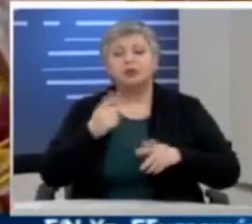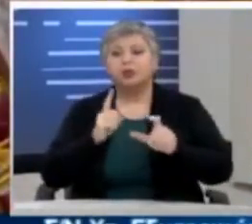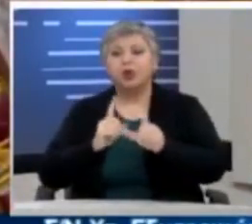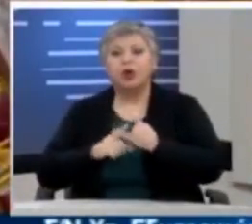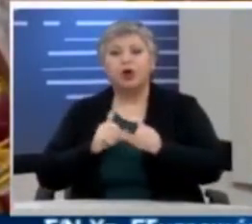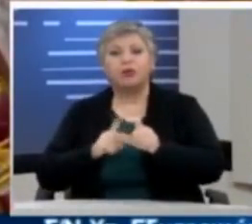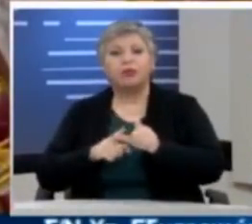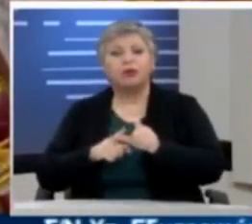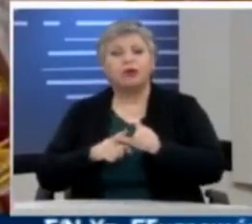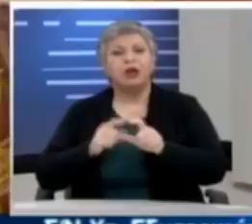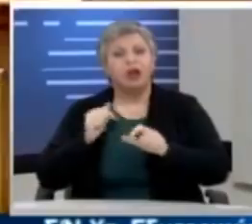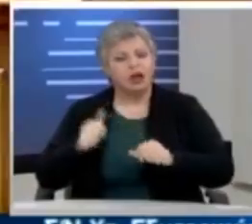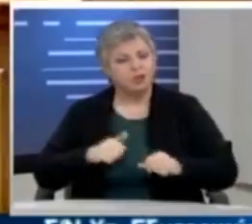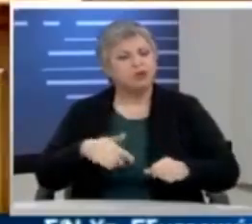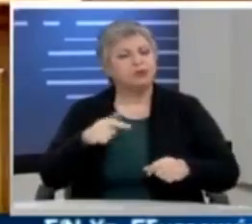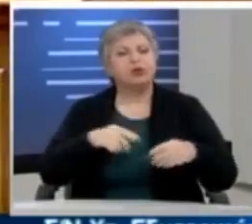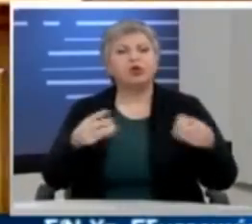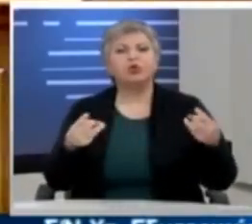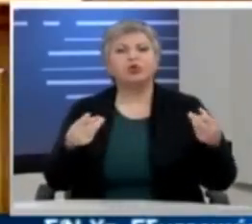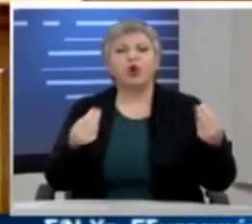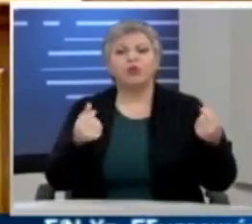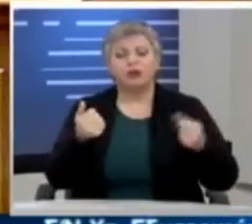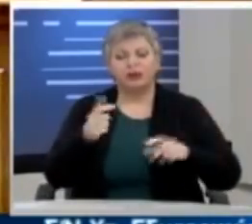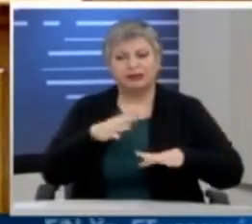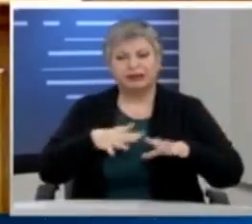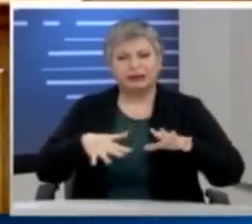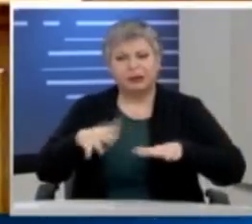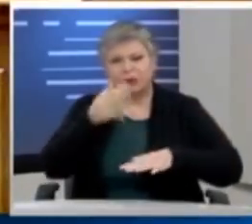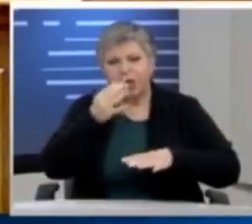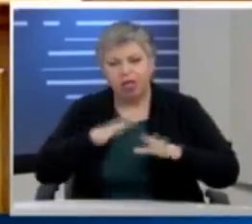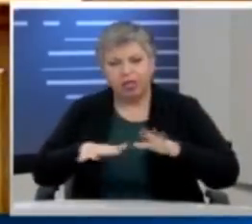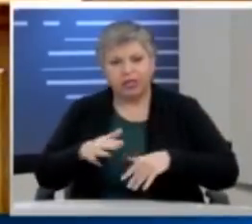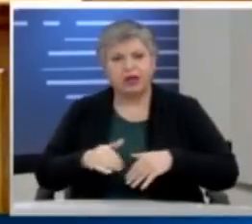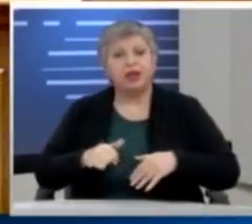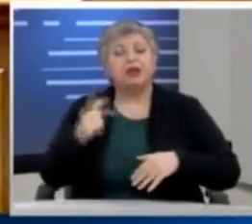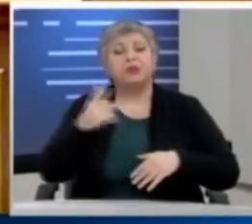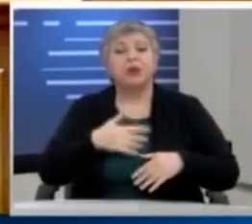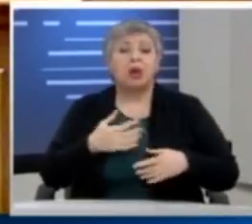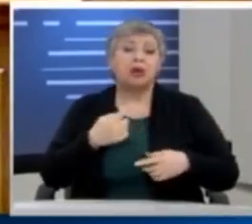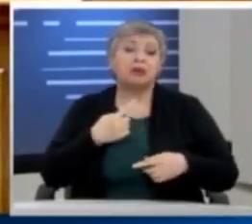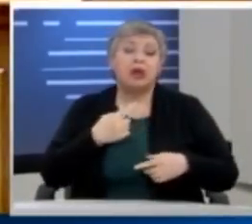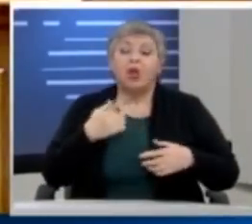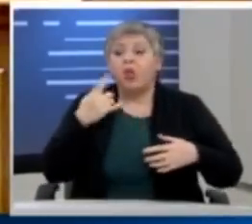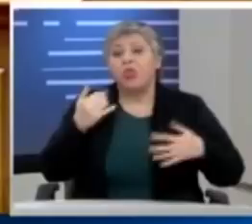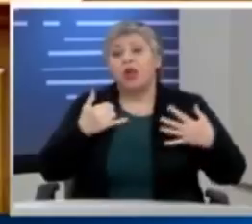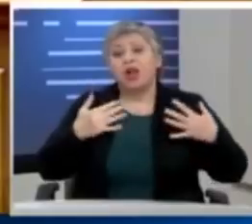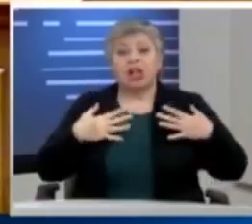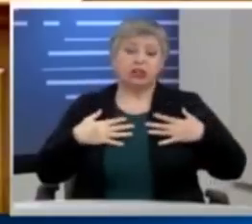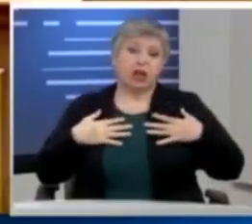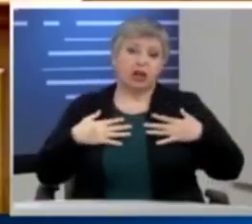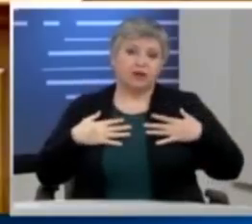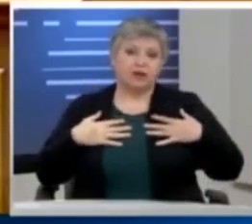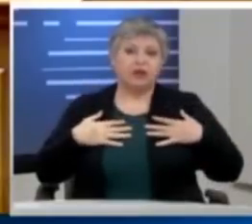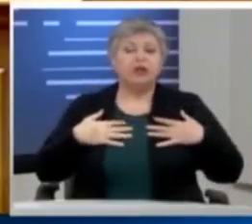τη γνωστή οπορτουνιστική τυχοδιοκτική τακτική του να κάνετε πότε πως δεν καταλαβαίνετε, όταν δεν λέτε συνειδητά